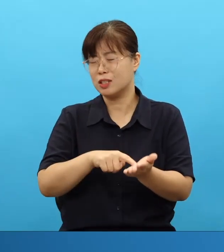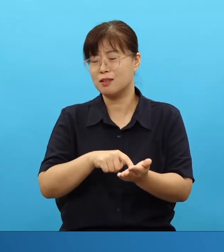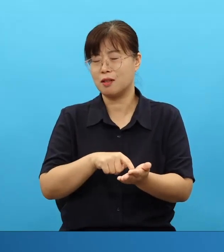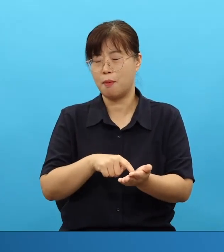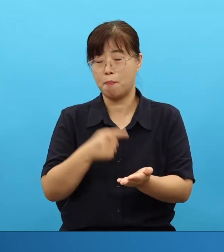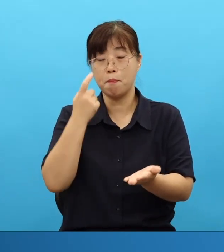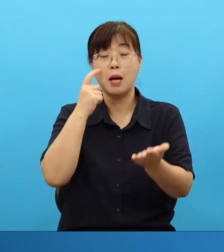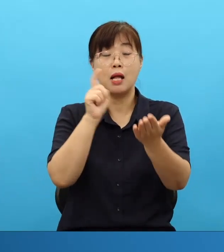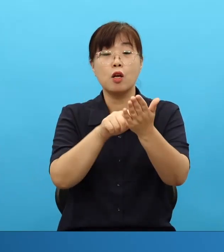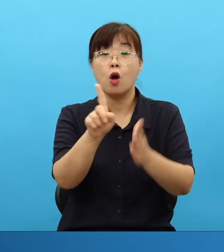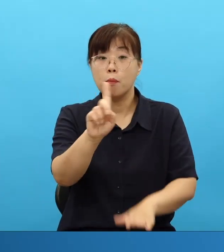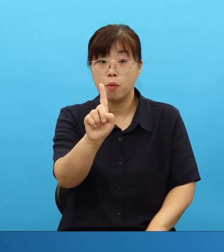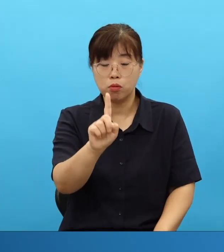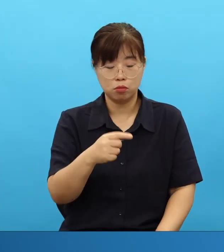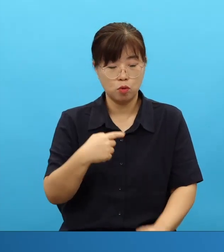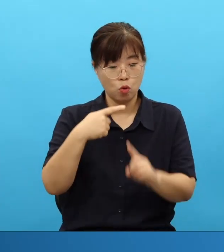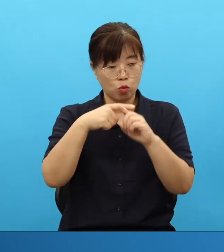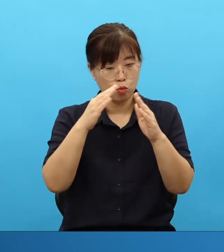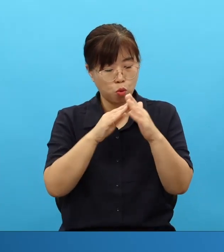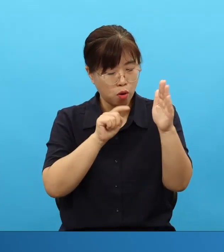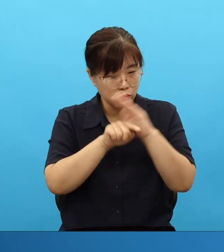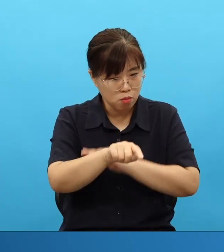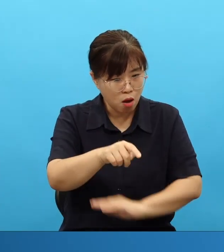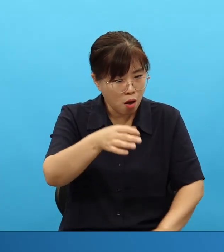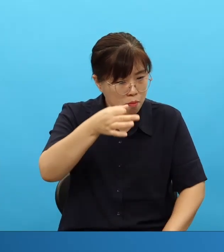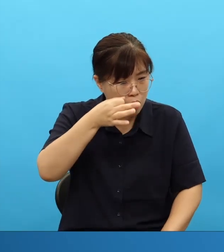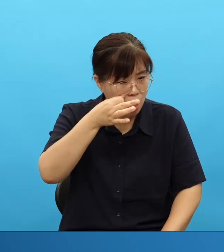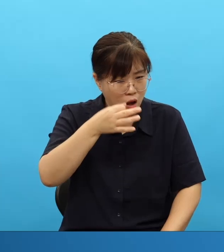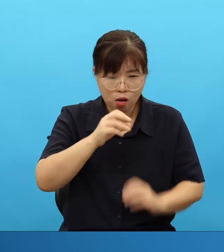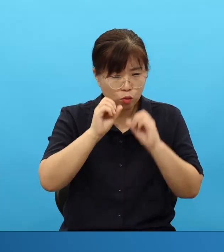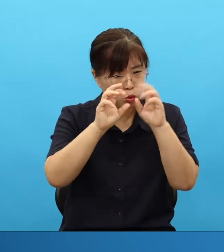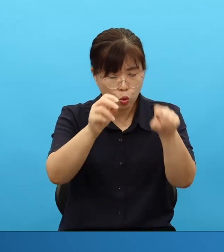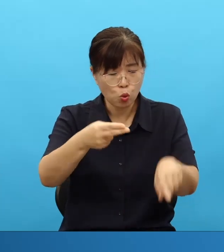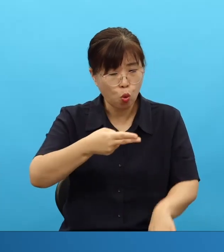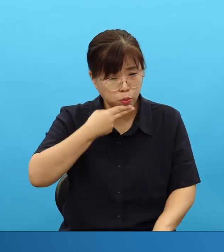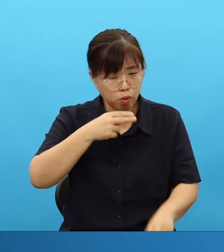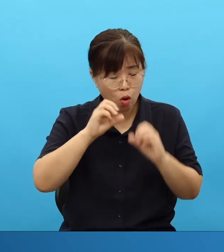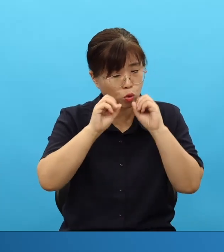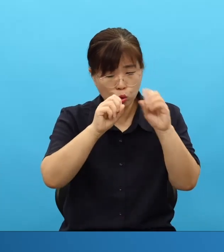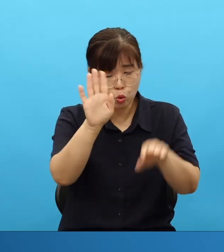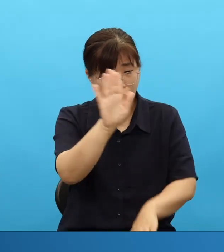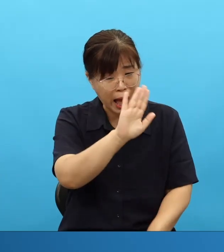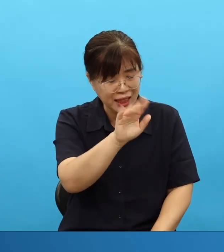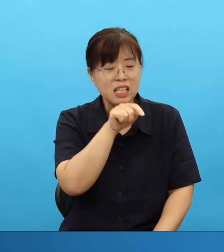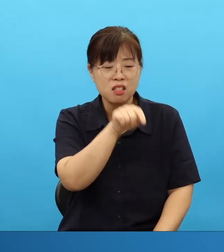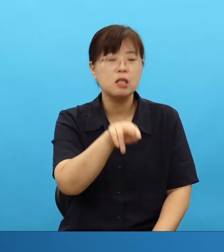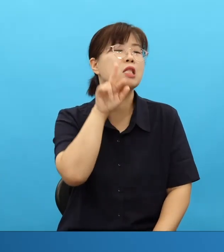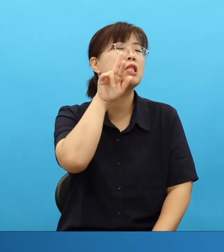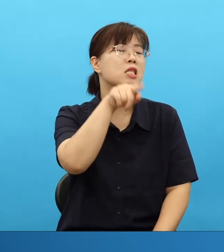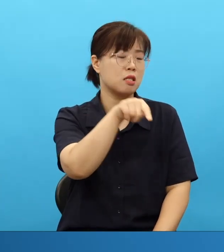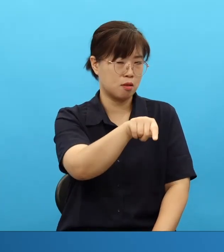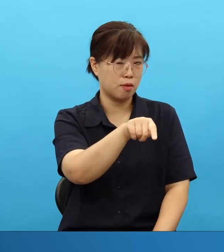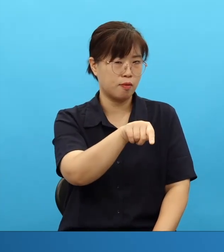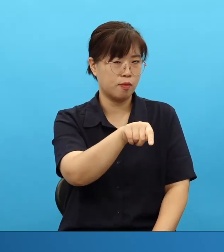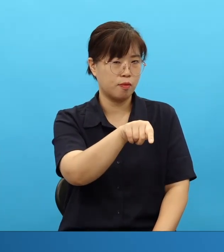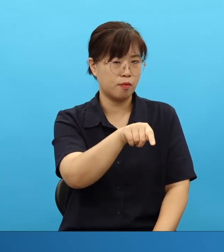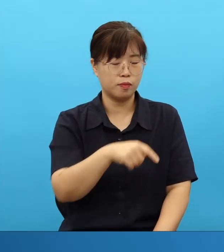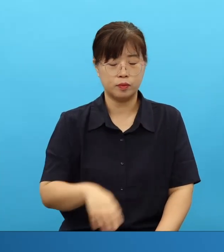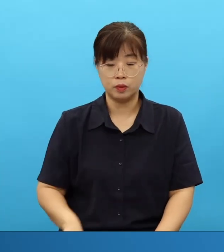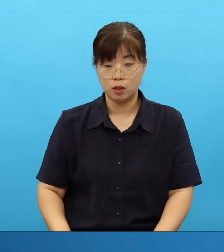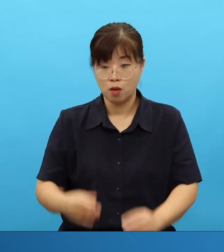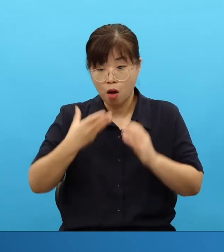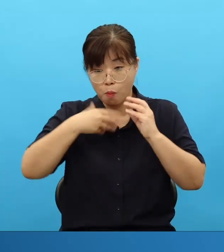기도 응답이 없고 힘이 없다 틀린 겁니다 세계 복말 못한다 틀린